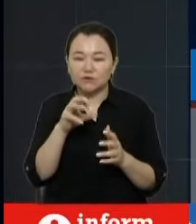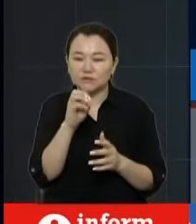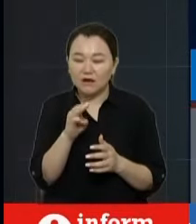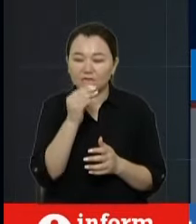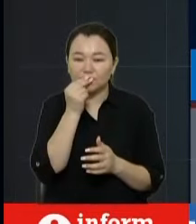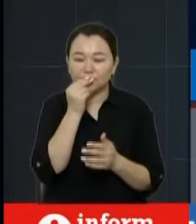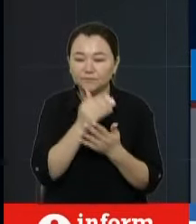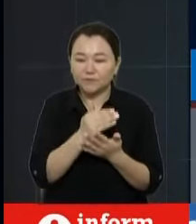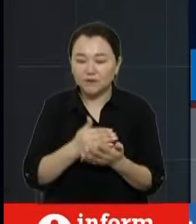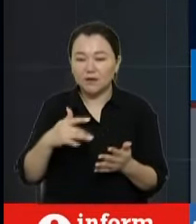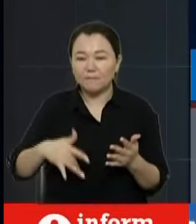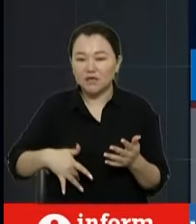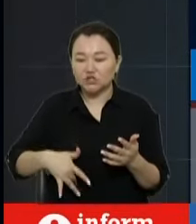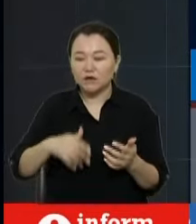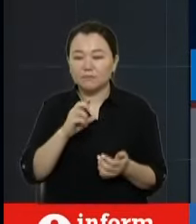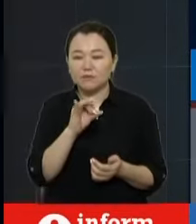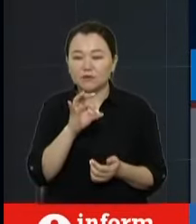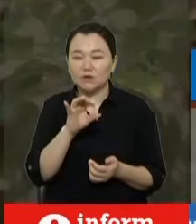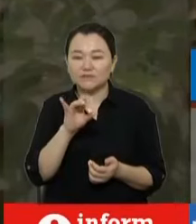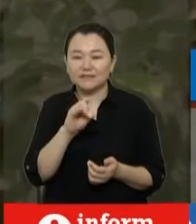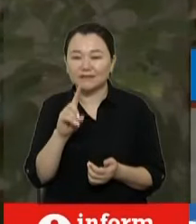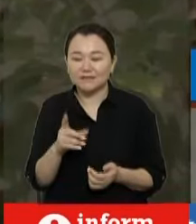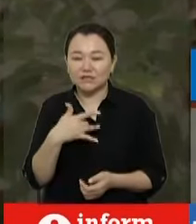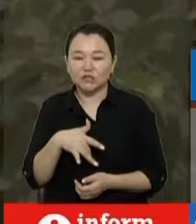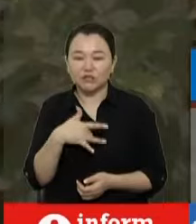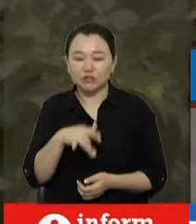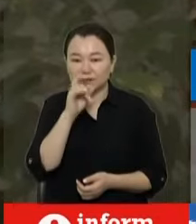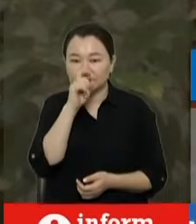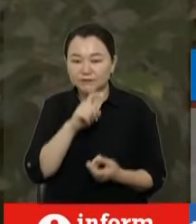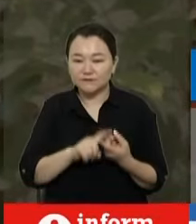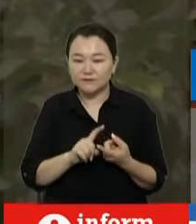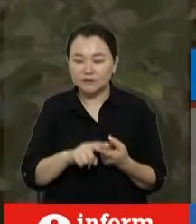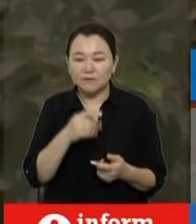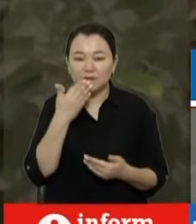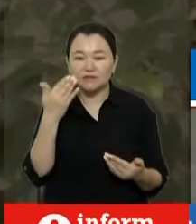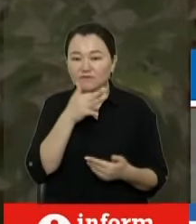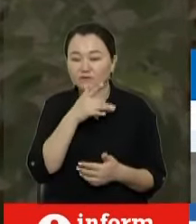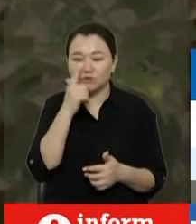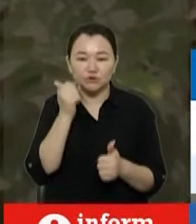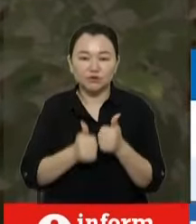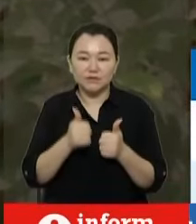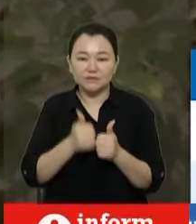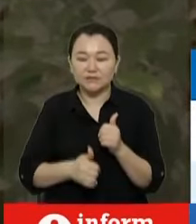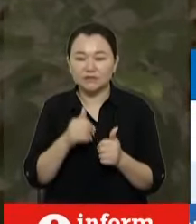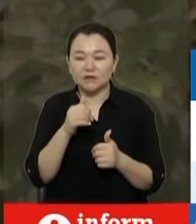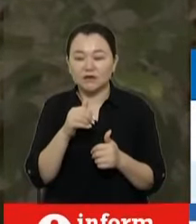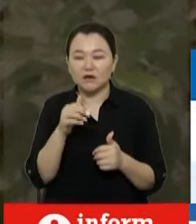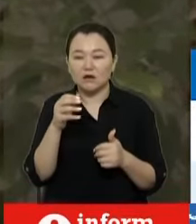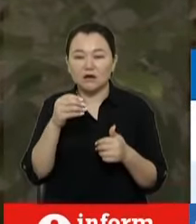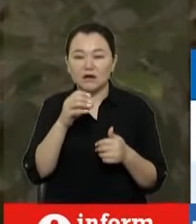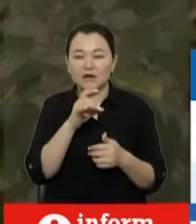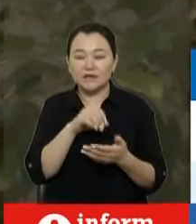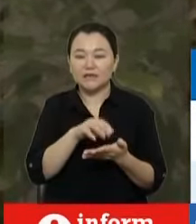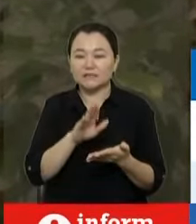состояния печени и биосинтеза желчных кислот. В последнее время участились данные по регистрации